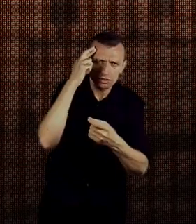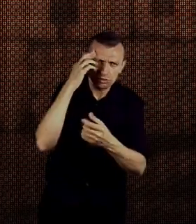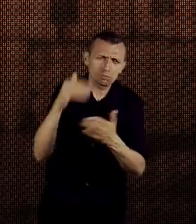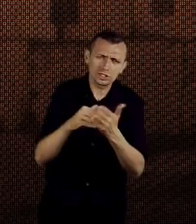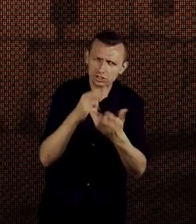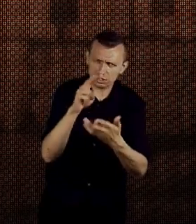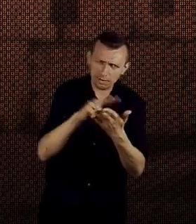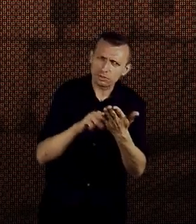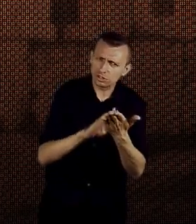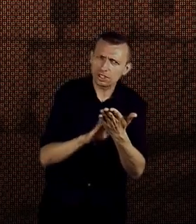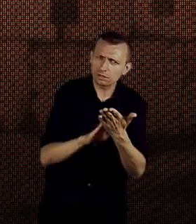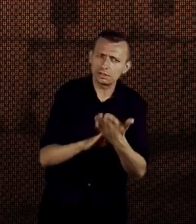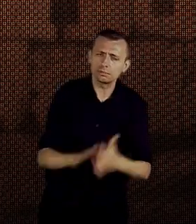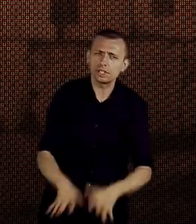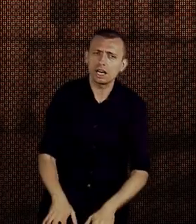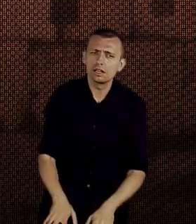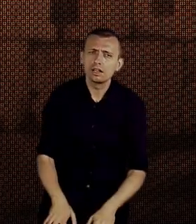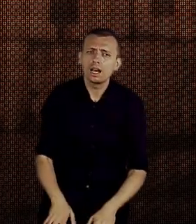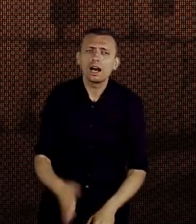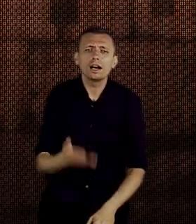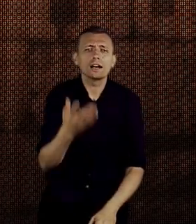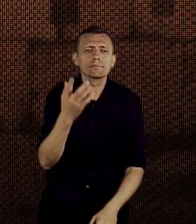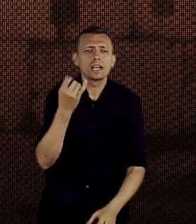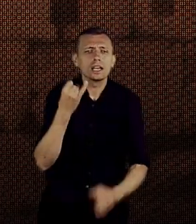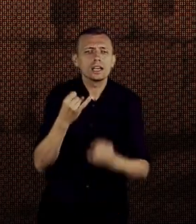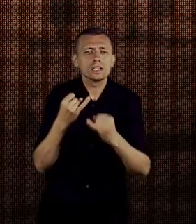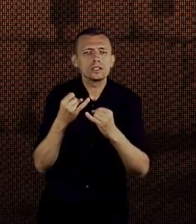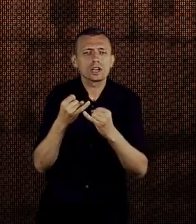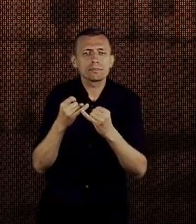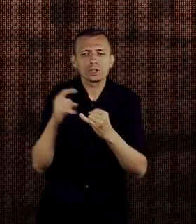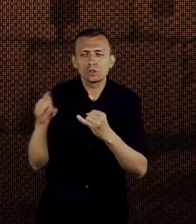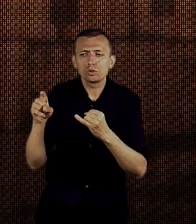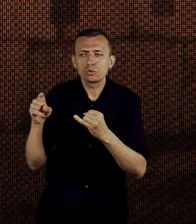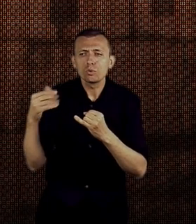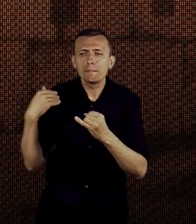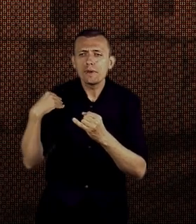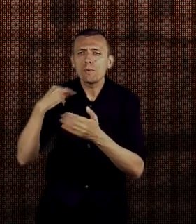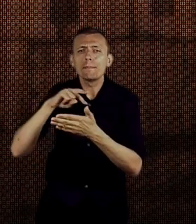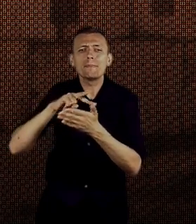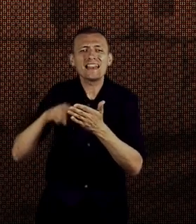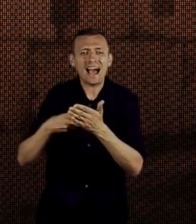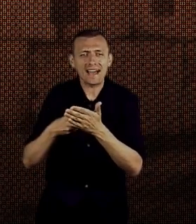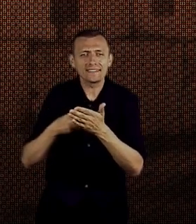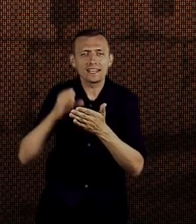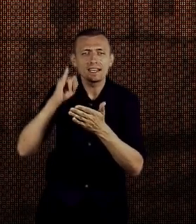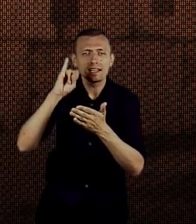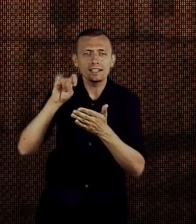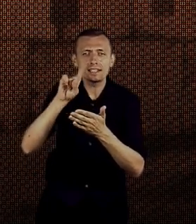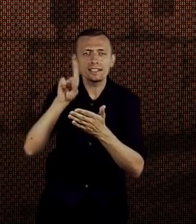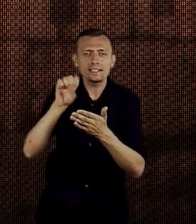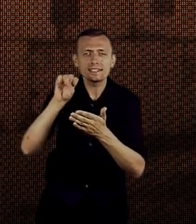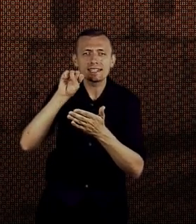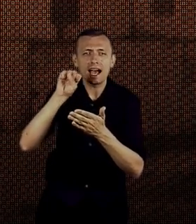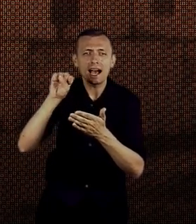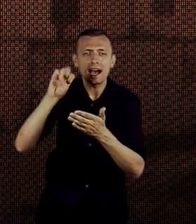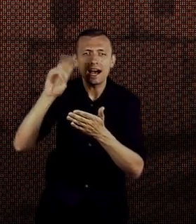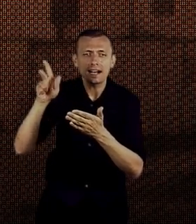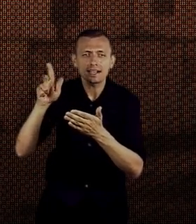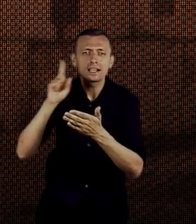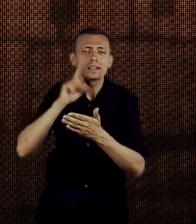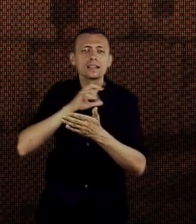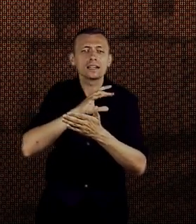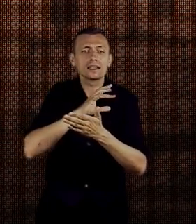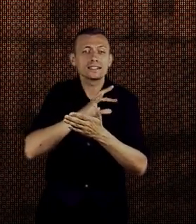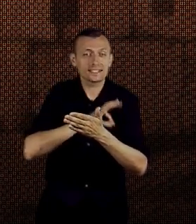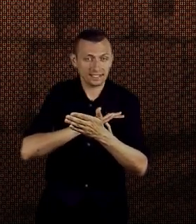obietnica wielkiego narodu umarłaby wraz z nim. I posłuchajcie, popatrzcie na tę historię. Część z